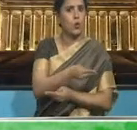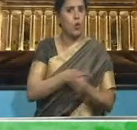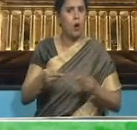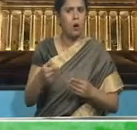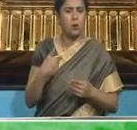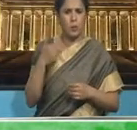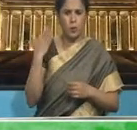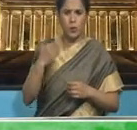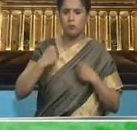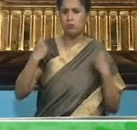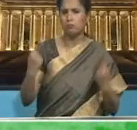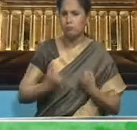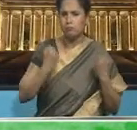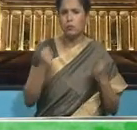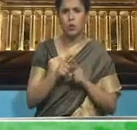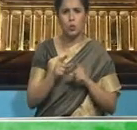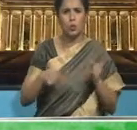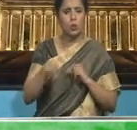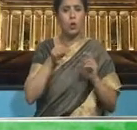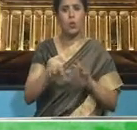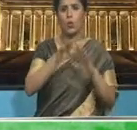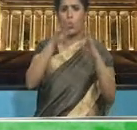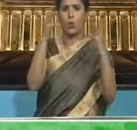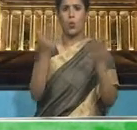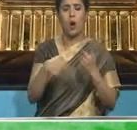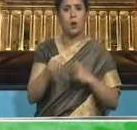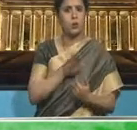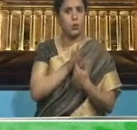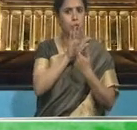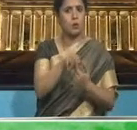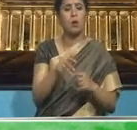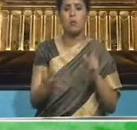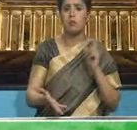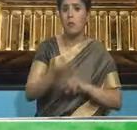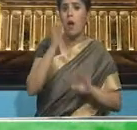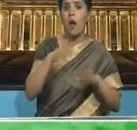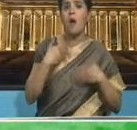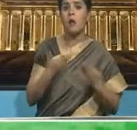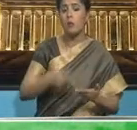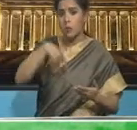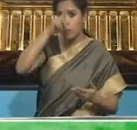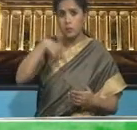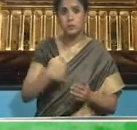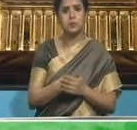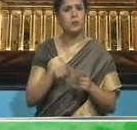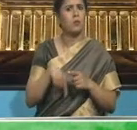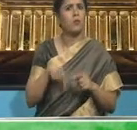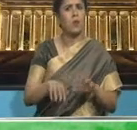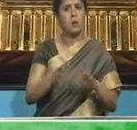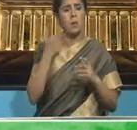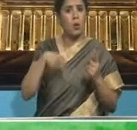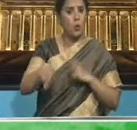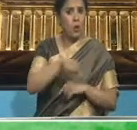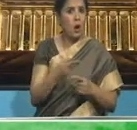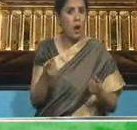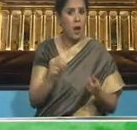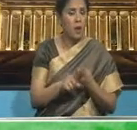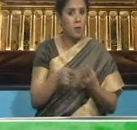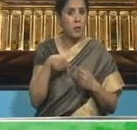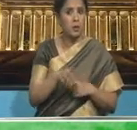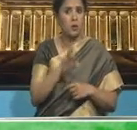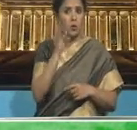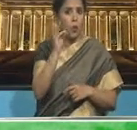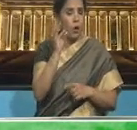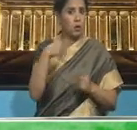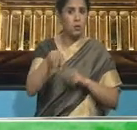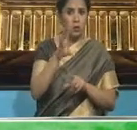से भरी वैश्विक पृष्ठभूमि में प्राप्त की गई है। वैश्विक महामारी चौथे वर्ष